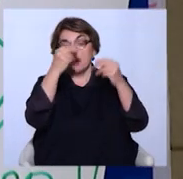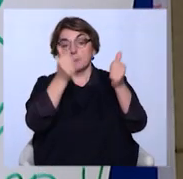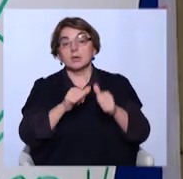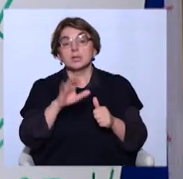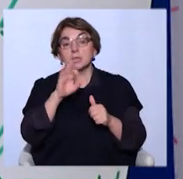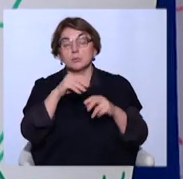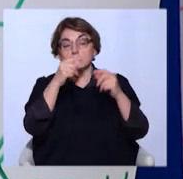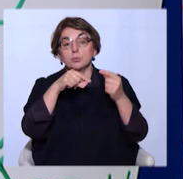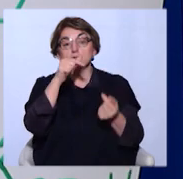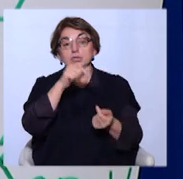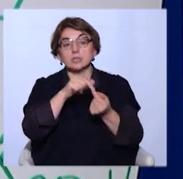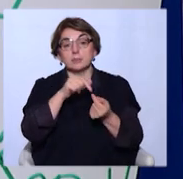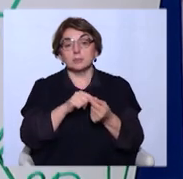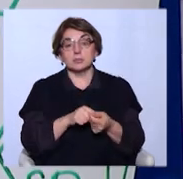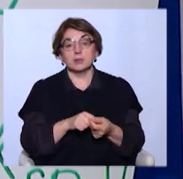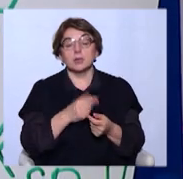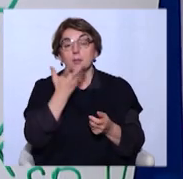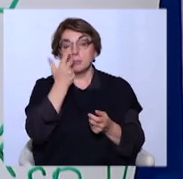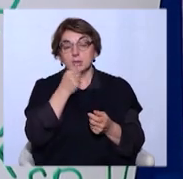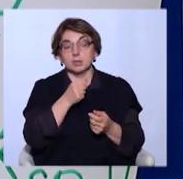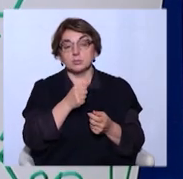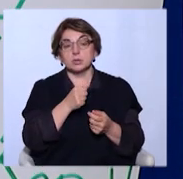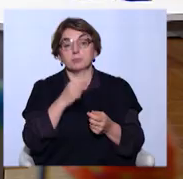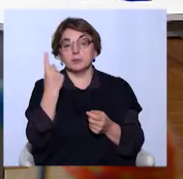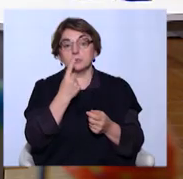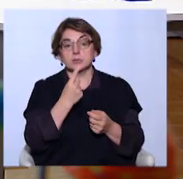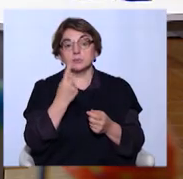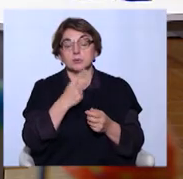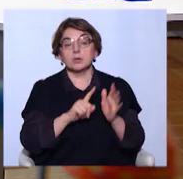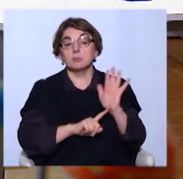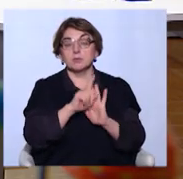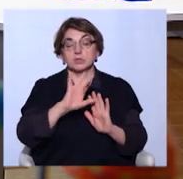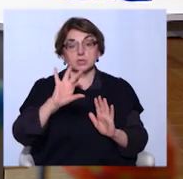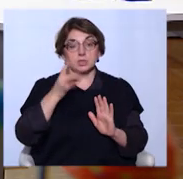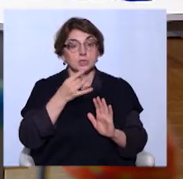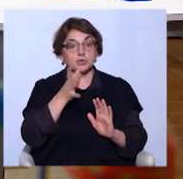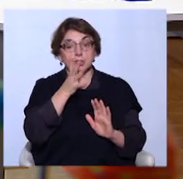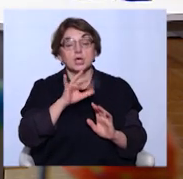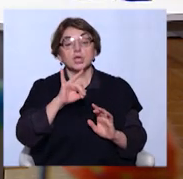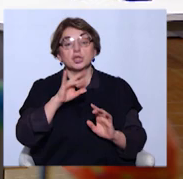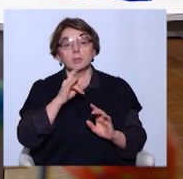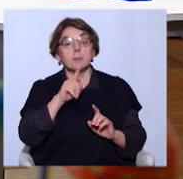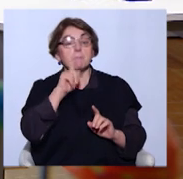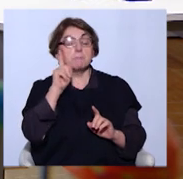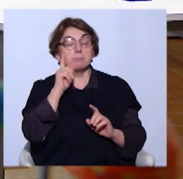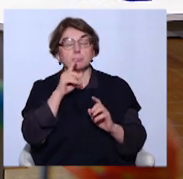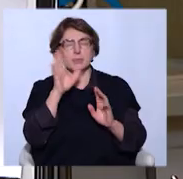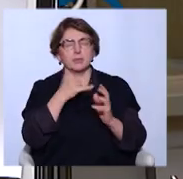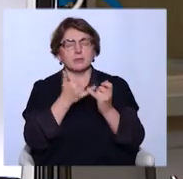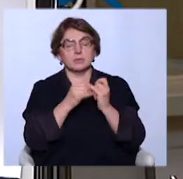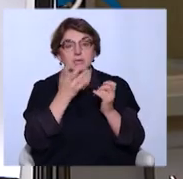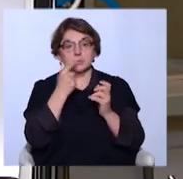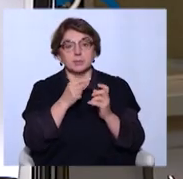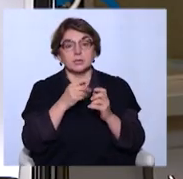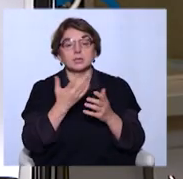და დავწერე შესაბამის ფერებში. ანუ პირველად სანამ დაიჟანგება ინდიგო კარმინი არის ყვითელი შეფერილობის,